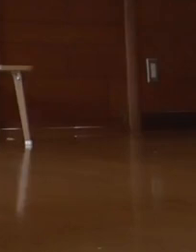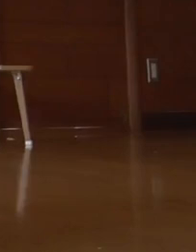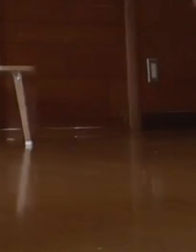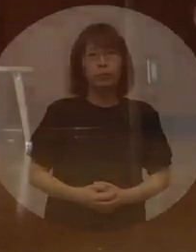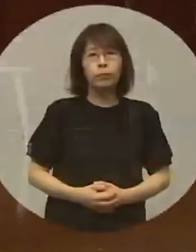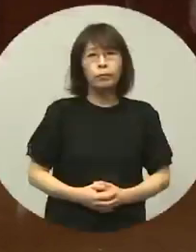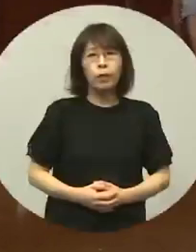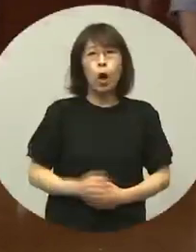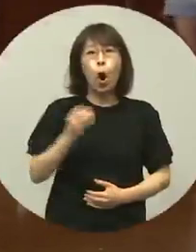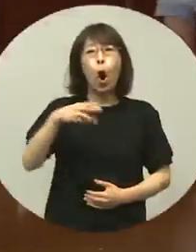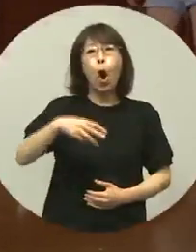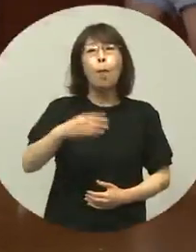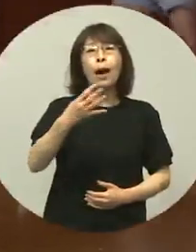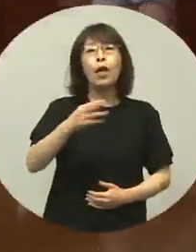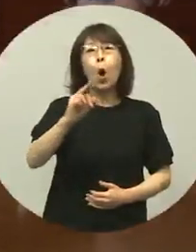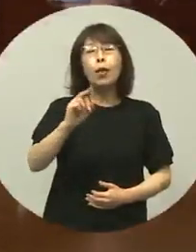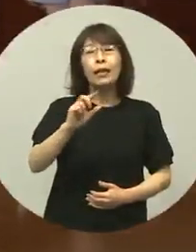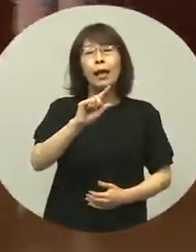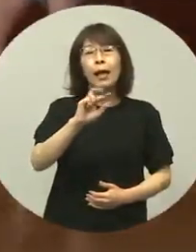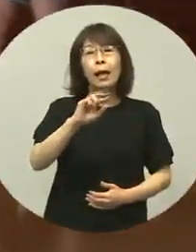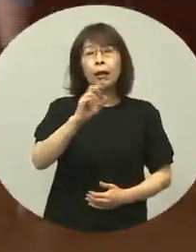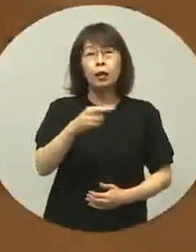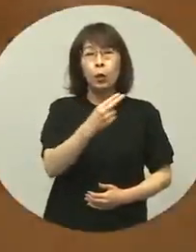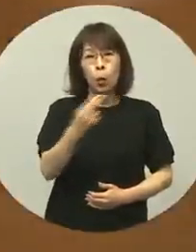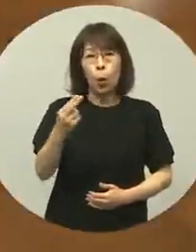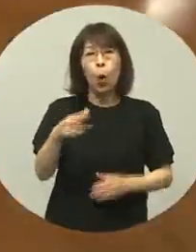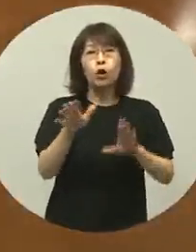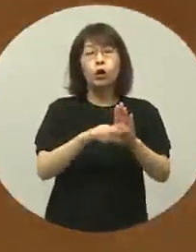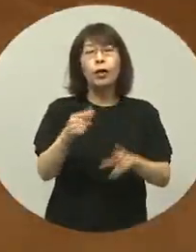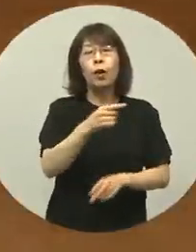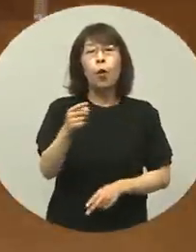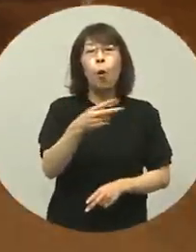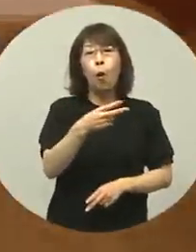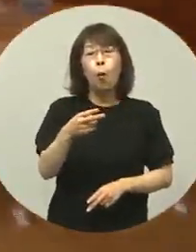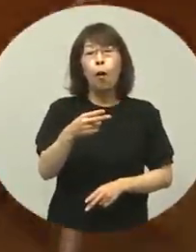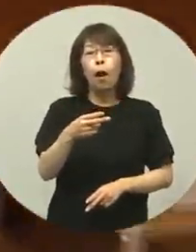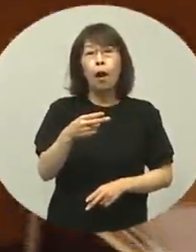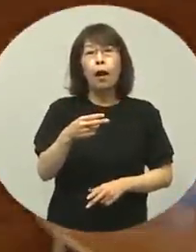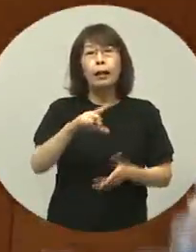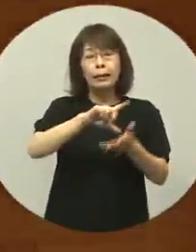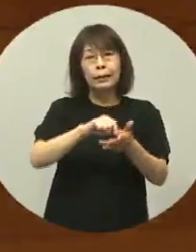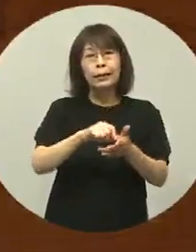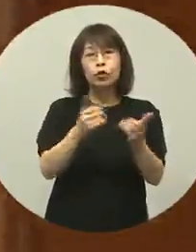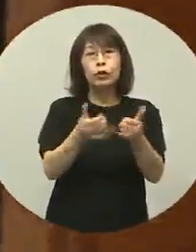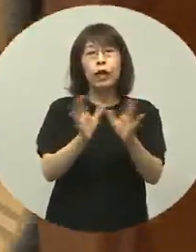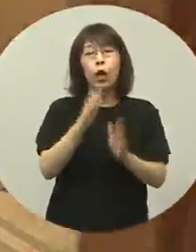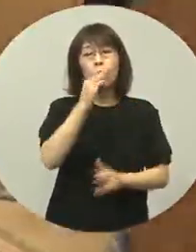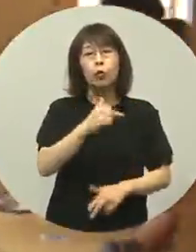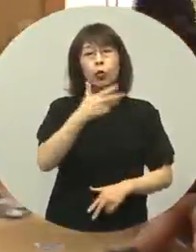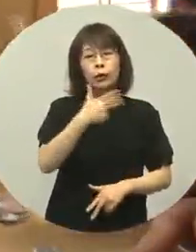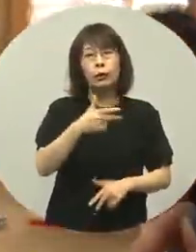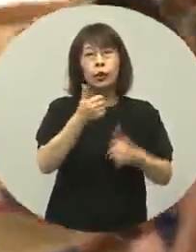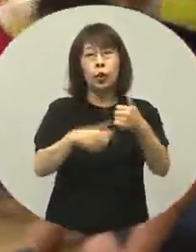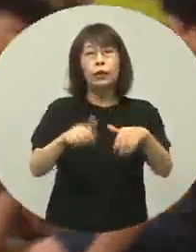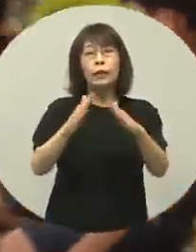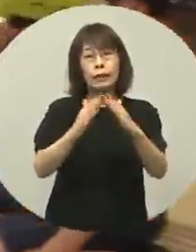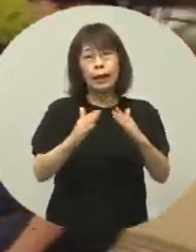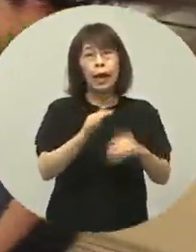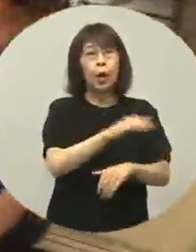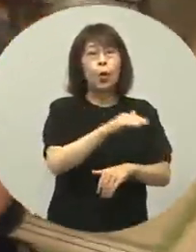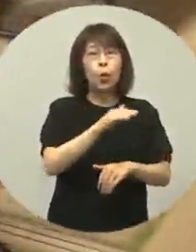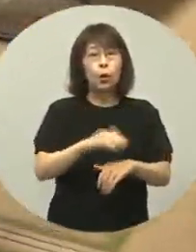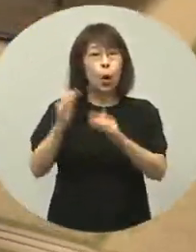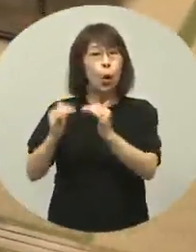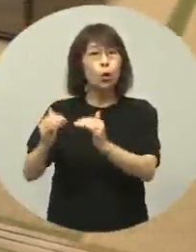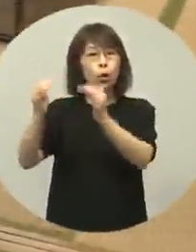地域の縁側駒寄せランドは、湘南大場地区社会福祉協議会が地域の子どもと大人をつなぐ居場所として